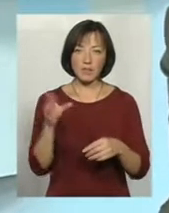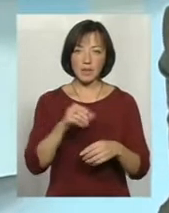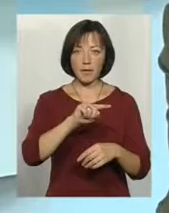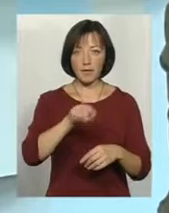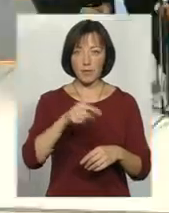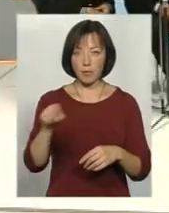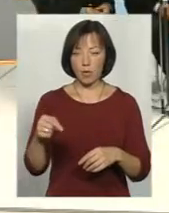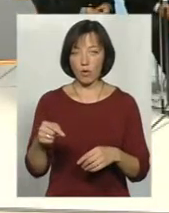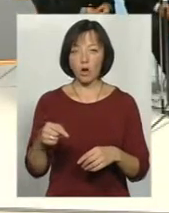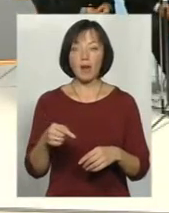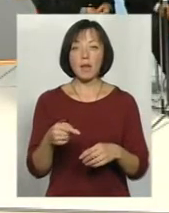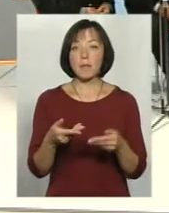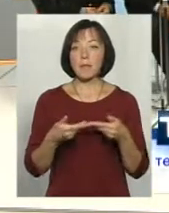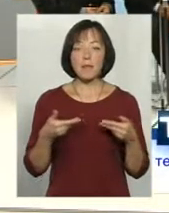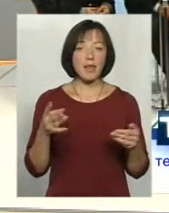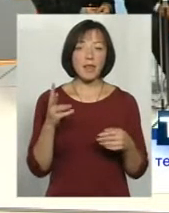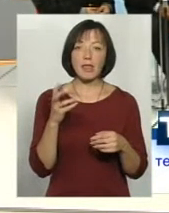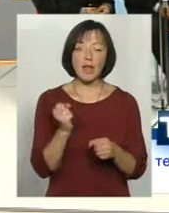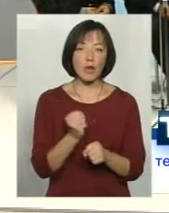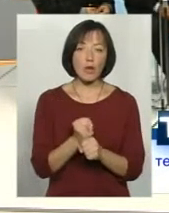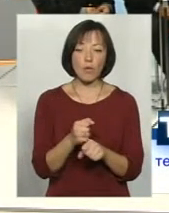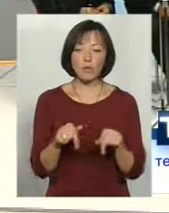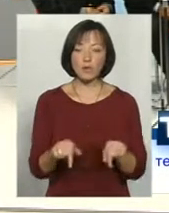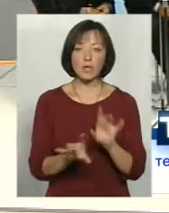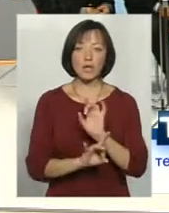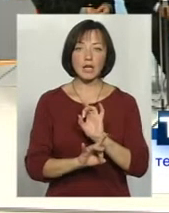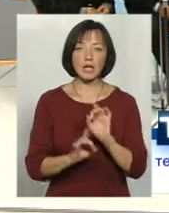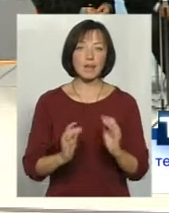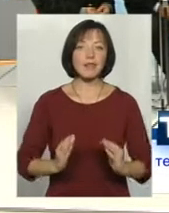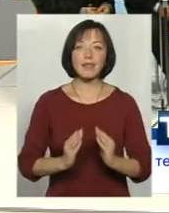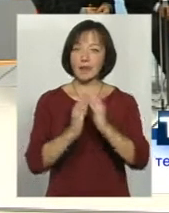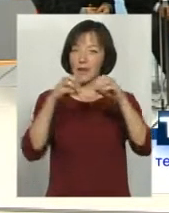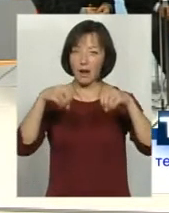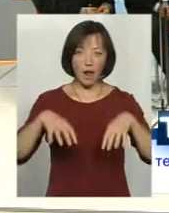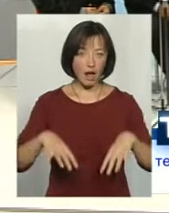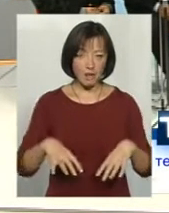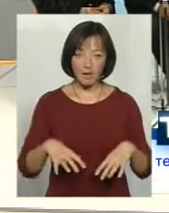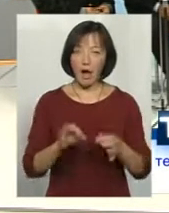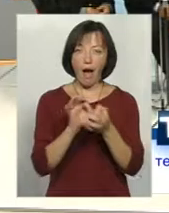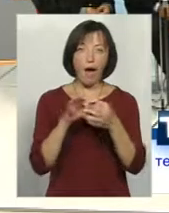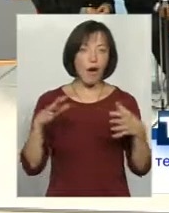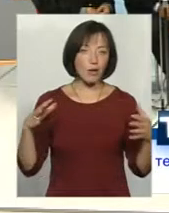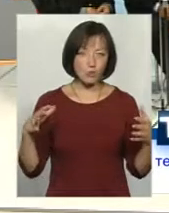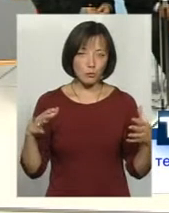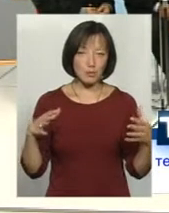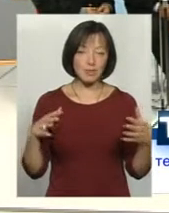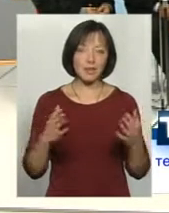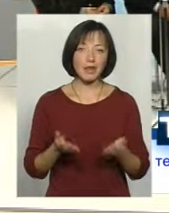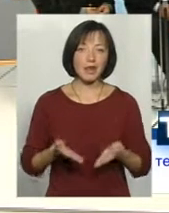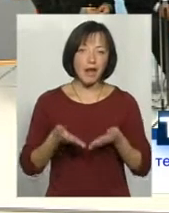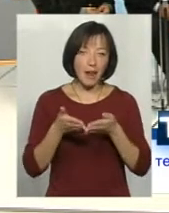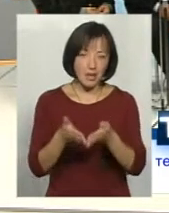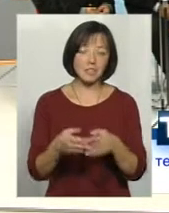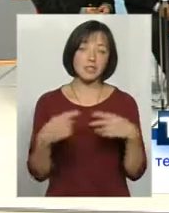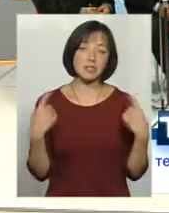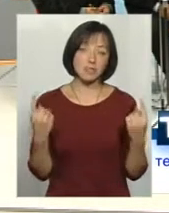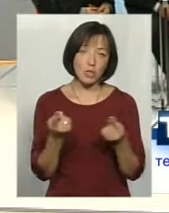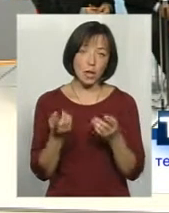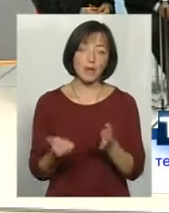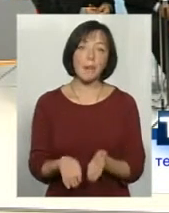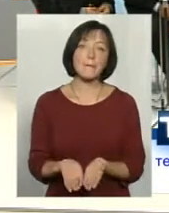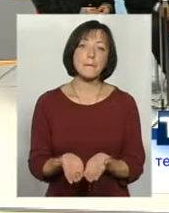ліфтів. Тобто ми не робимо тут ні ракету, ні атомний якийсь крейсер, це звичайний